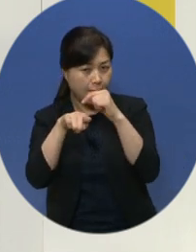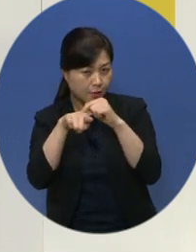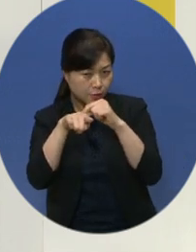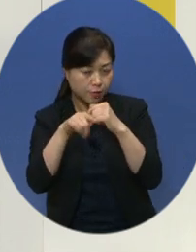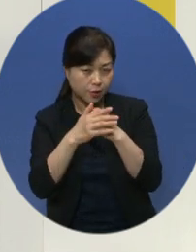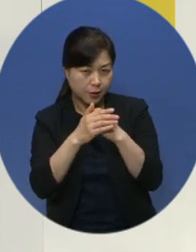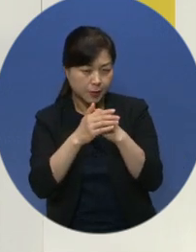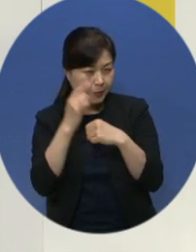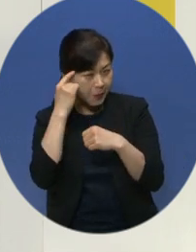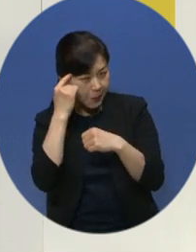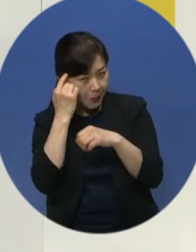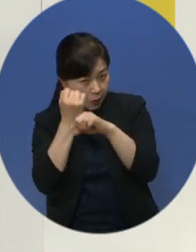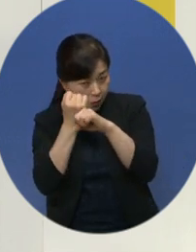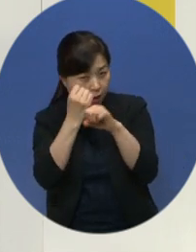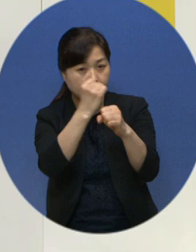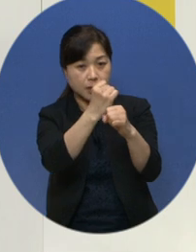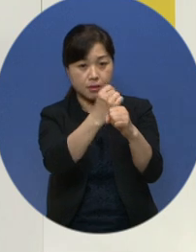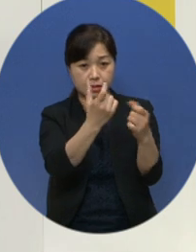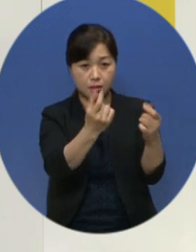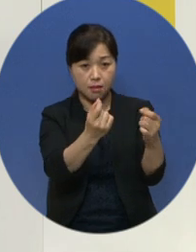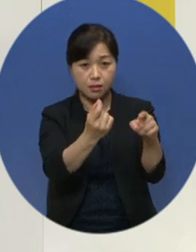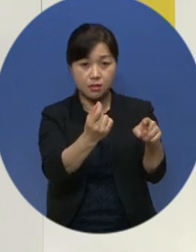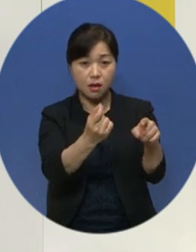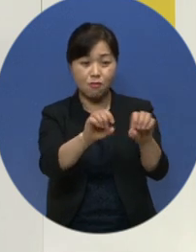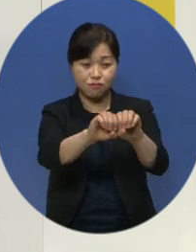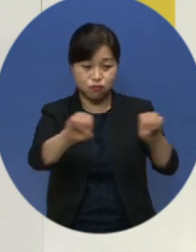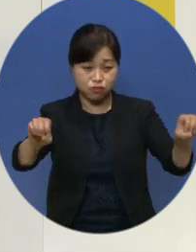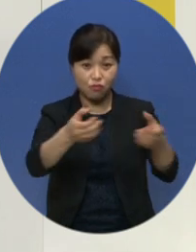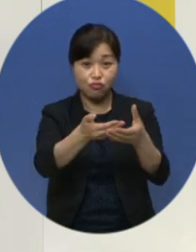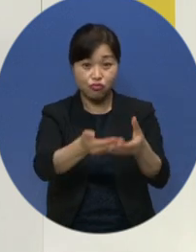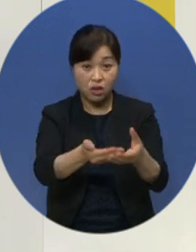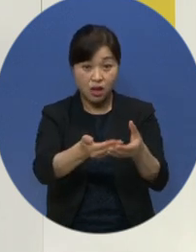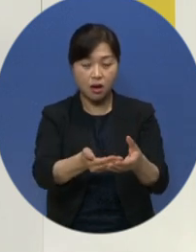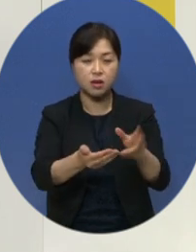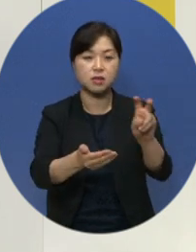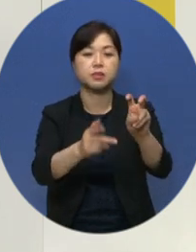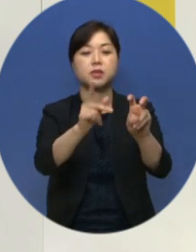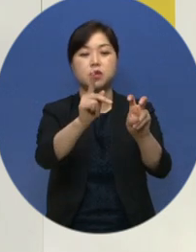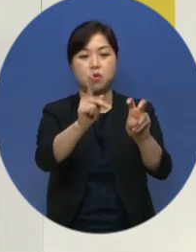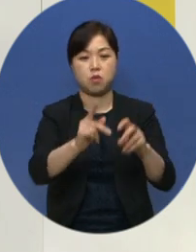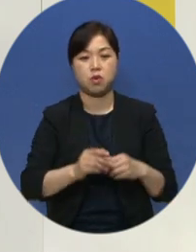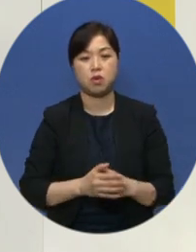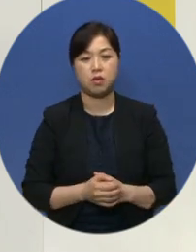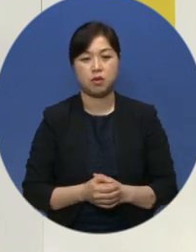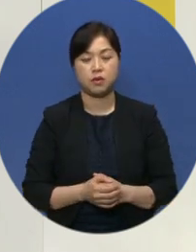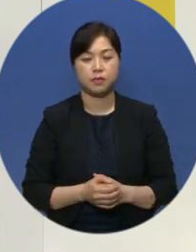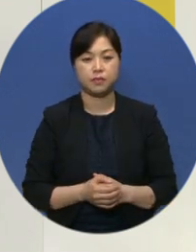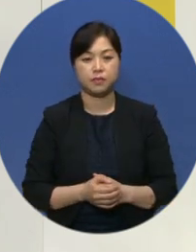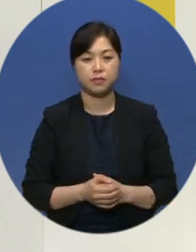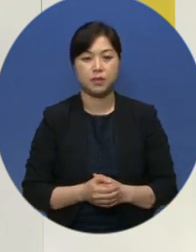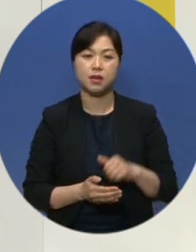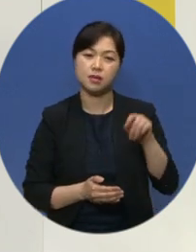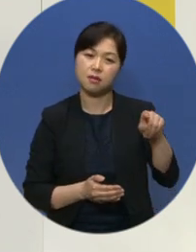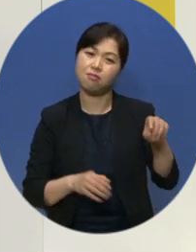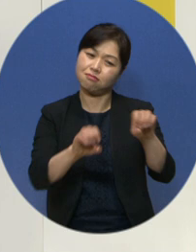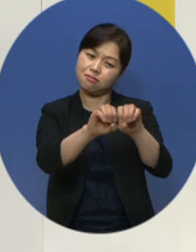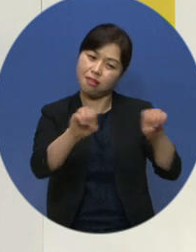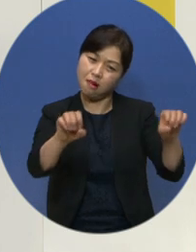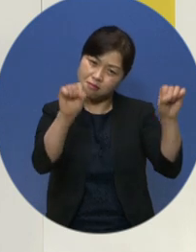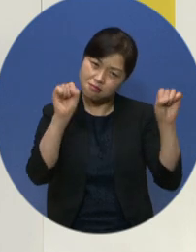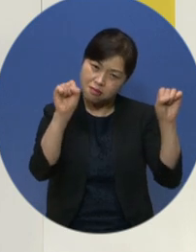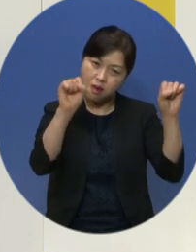되고 에그 무게 하나만 20키로 입니다 그런데 이제 그런 것들이 없어서 굉장히